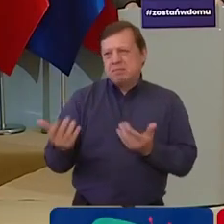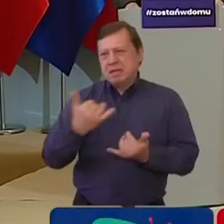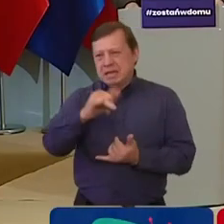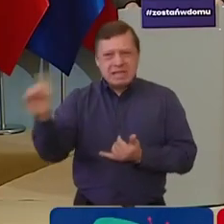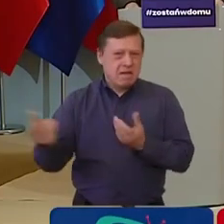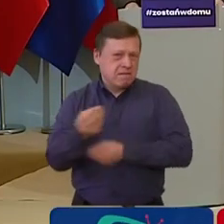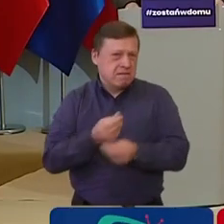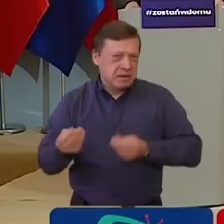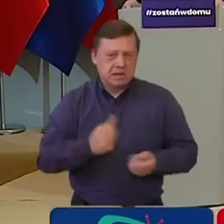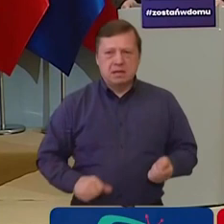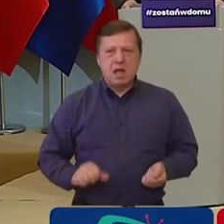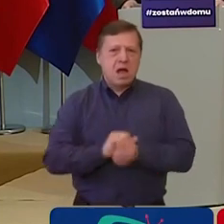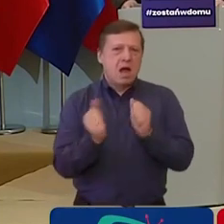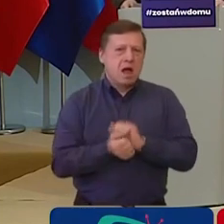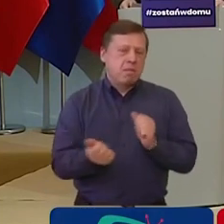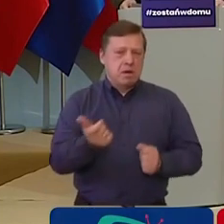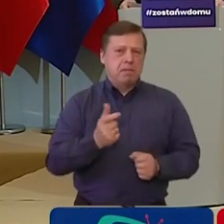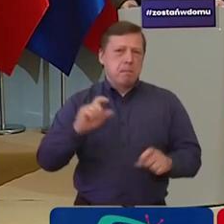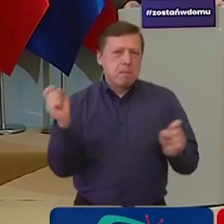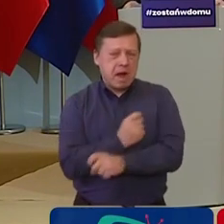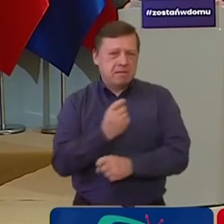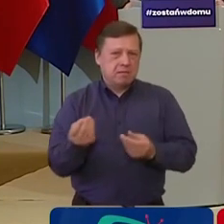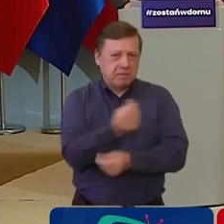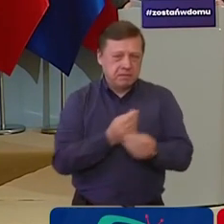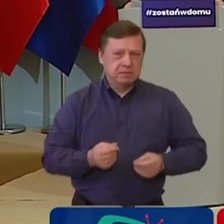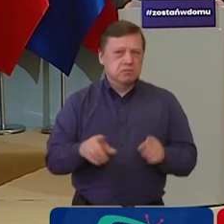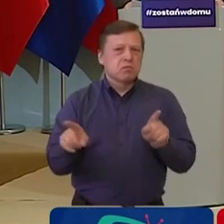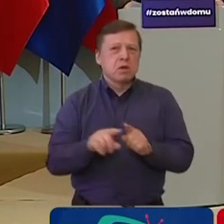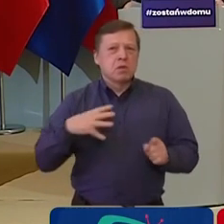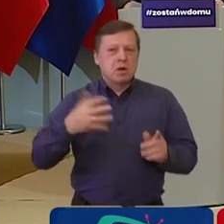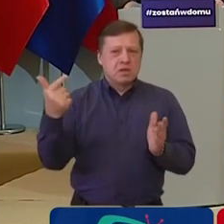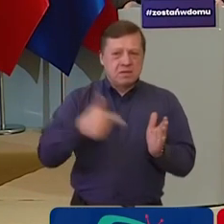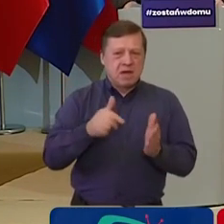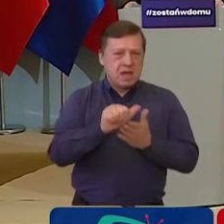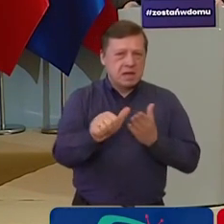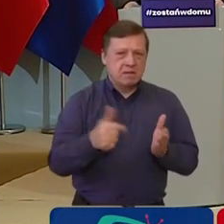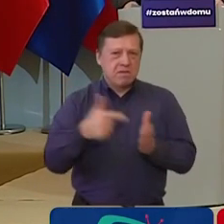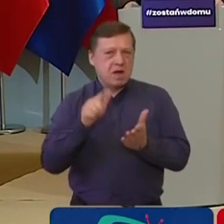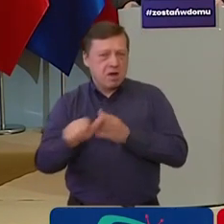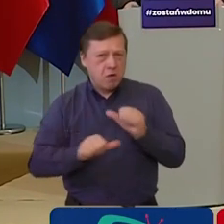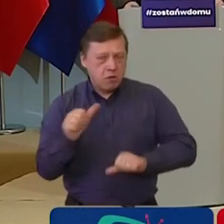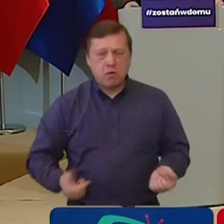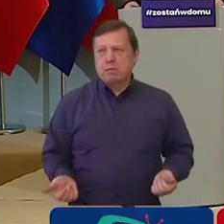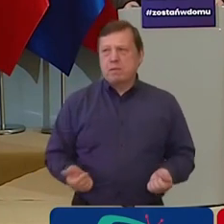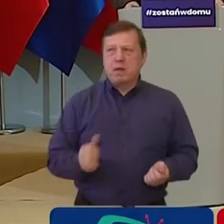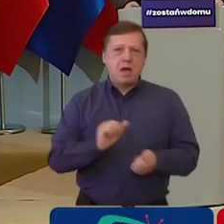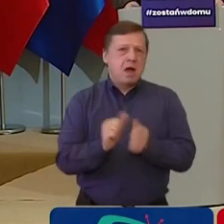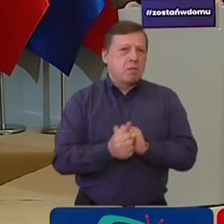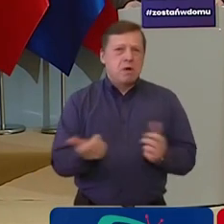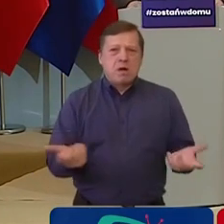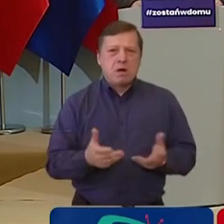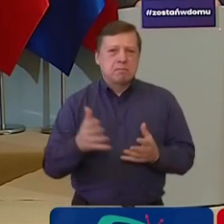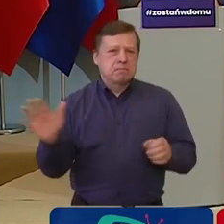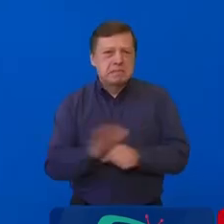finansowymi, albo z finansami publicznymi, tak jak to miało miejsce w 2011 czy 2012 roku, albo upadek jakichś